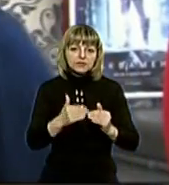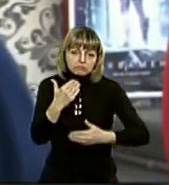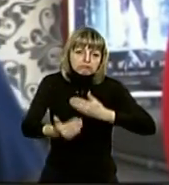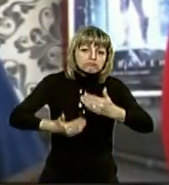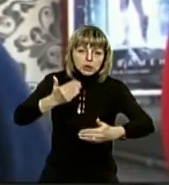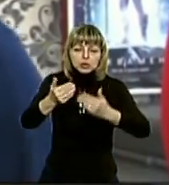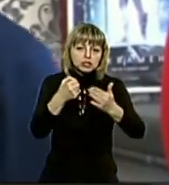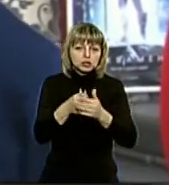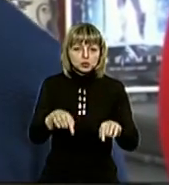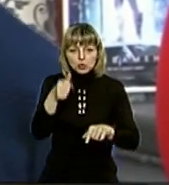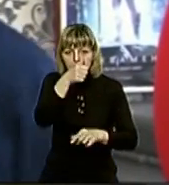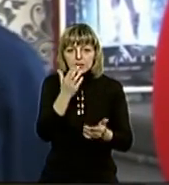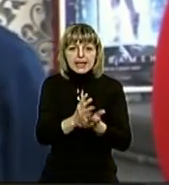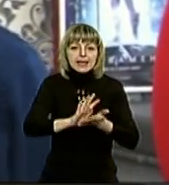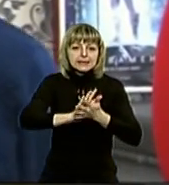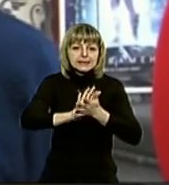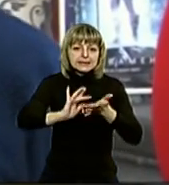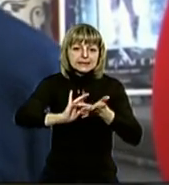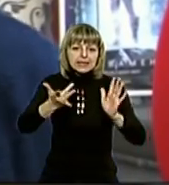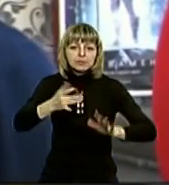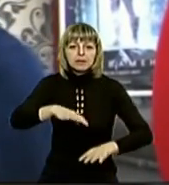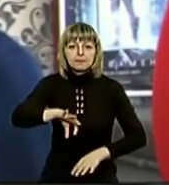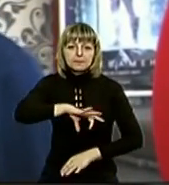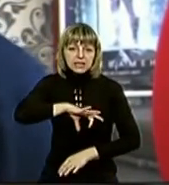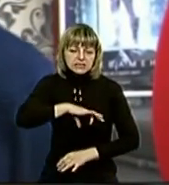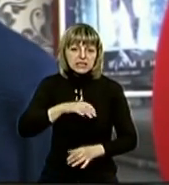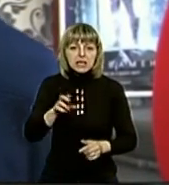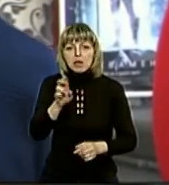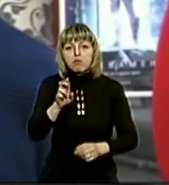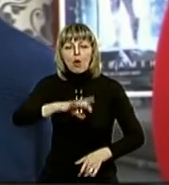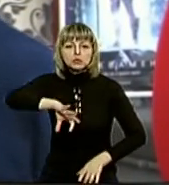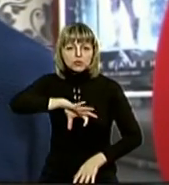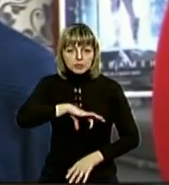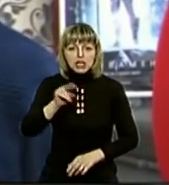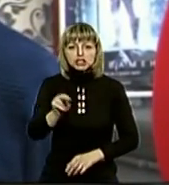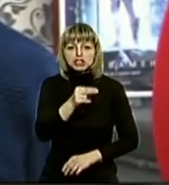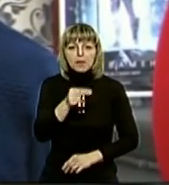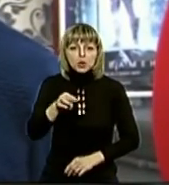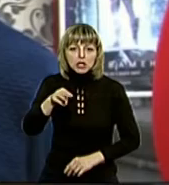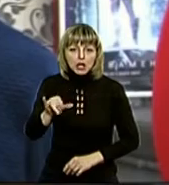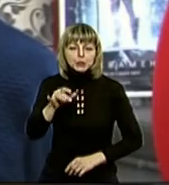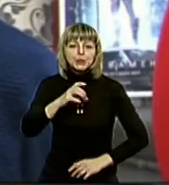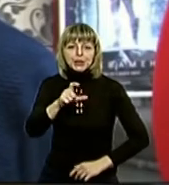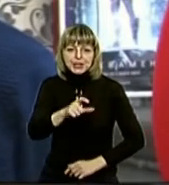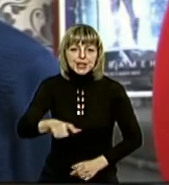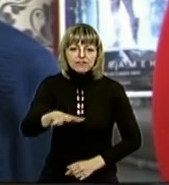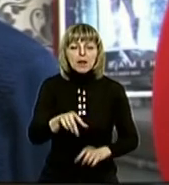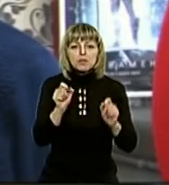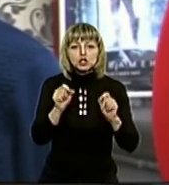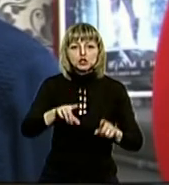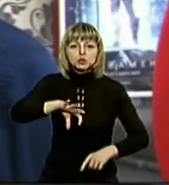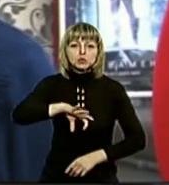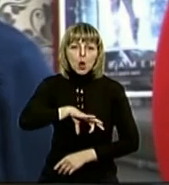що цього року став срібним призером. Срібним і бронзовим призером чемпіонату Європи, золото